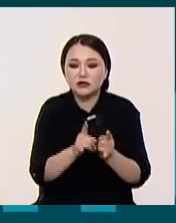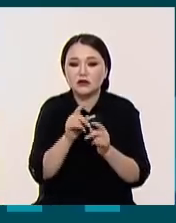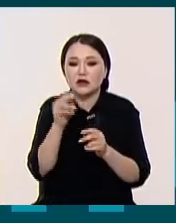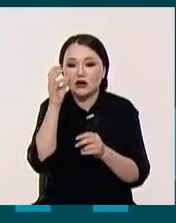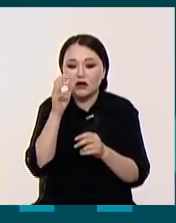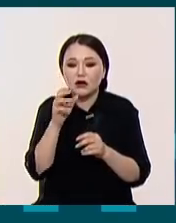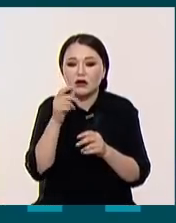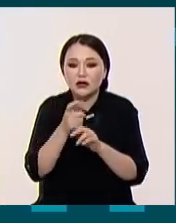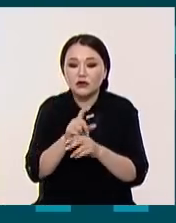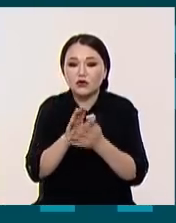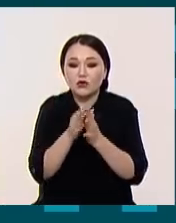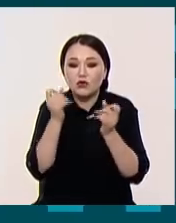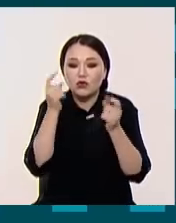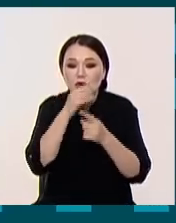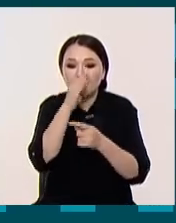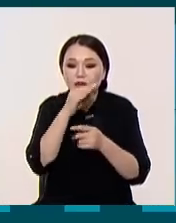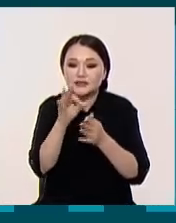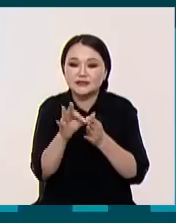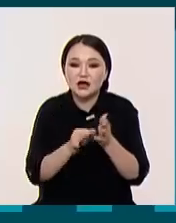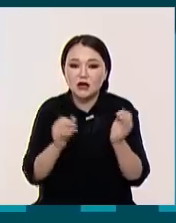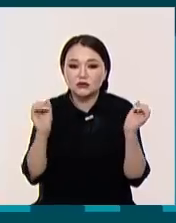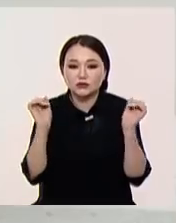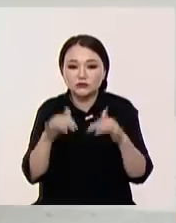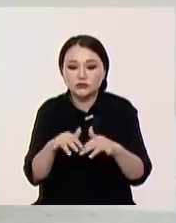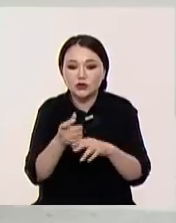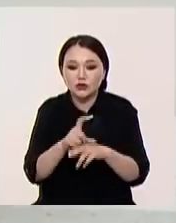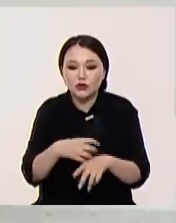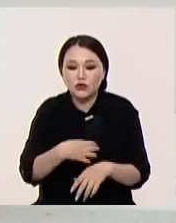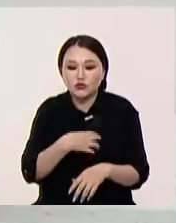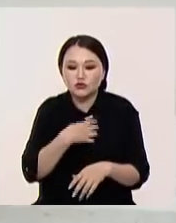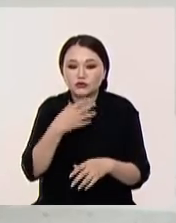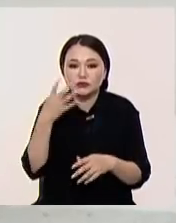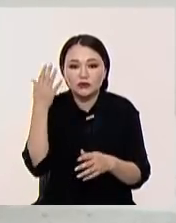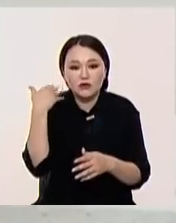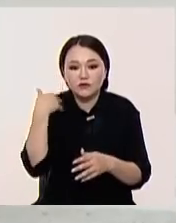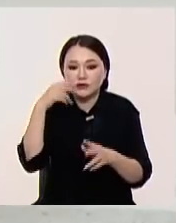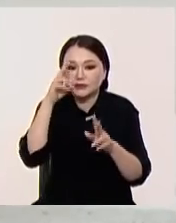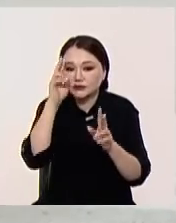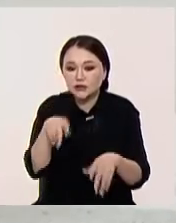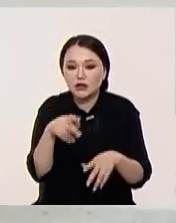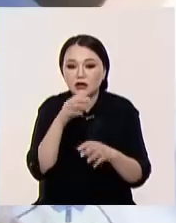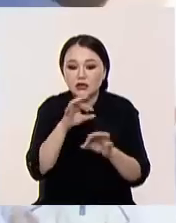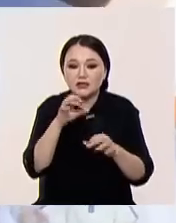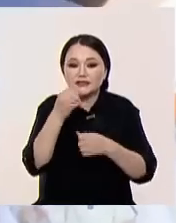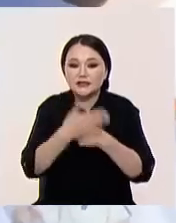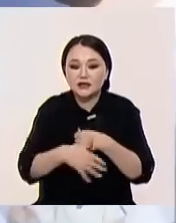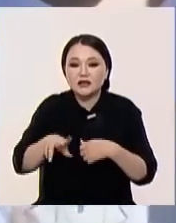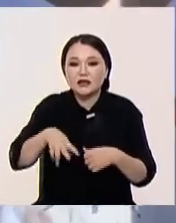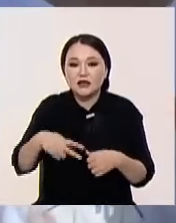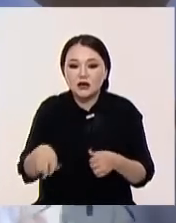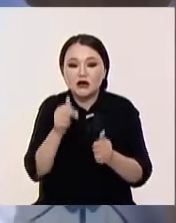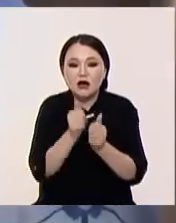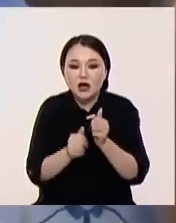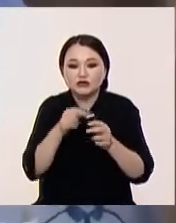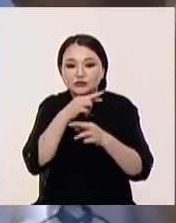ұйымдағы жағдайды ести сала ата-аналар сонда барған. Олар бұл бассыздықты бұған дейін білмедік дейді. Айтуларынша орталықтың басшысы әр